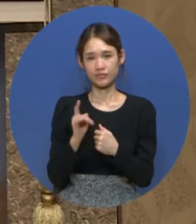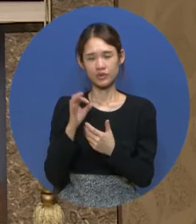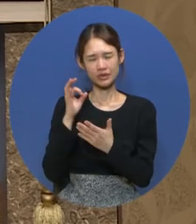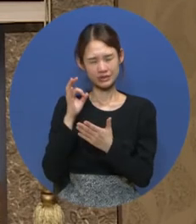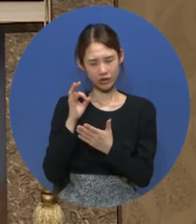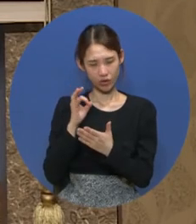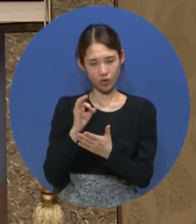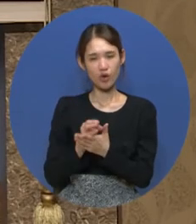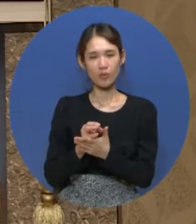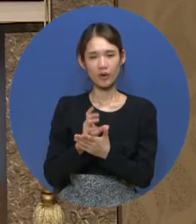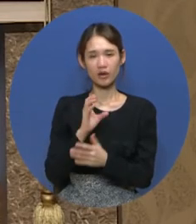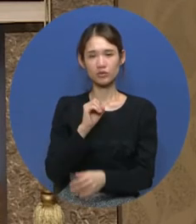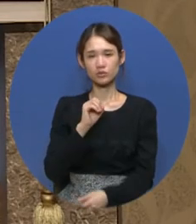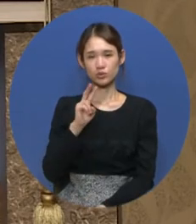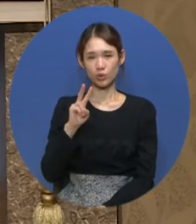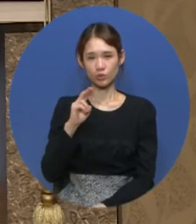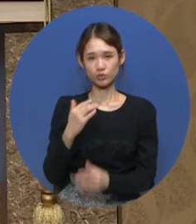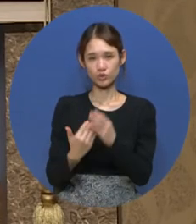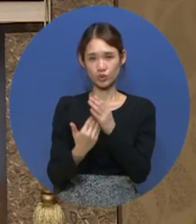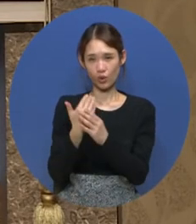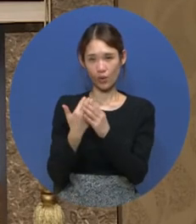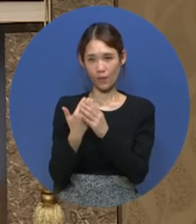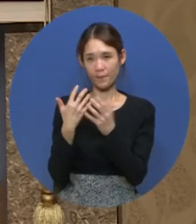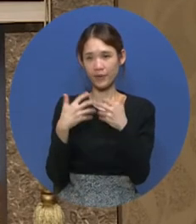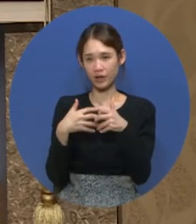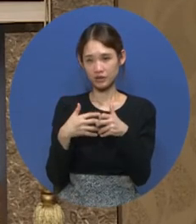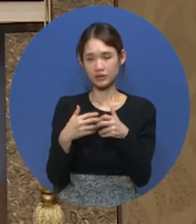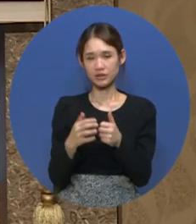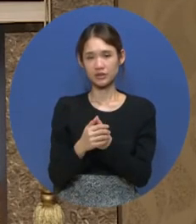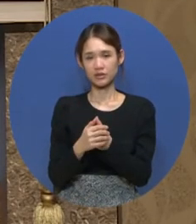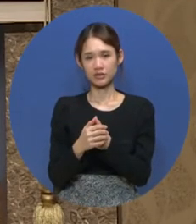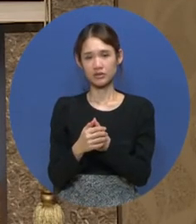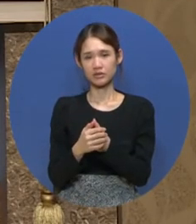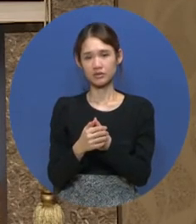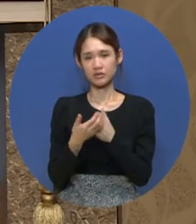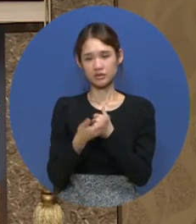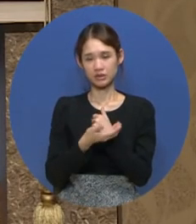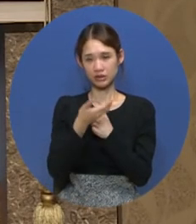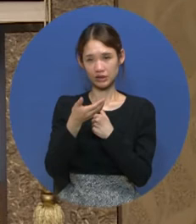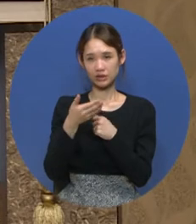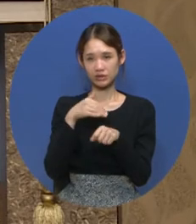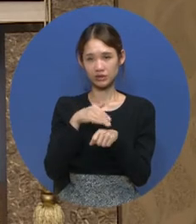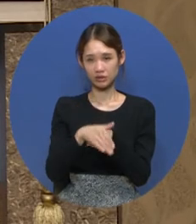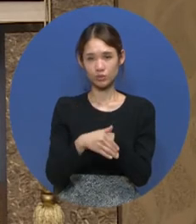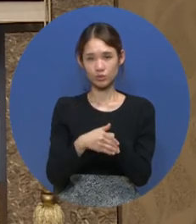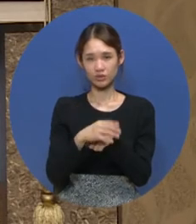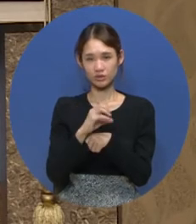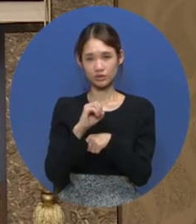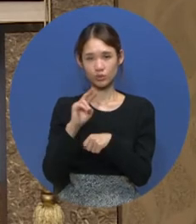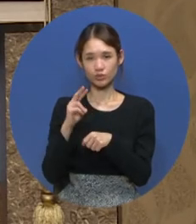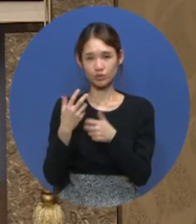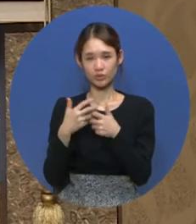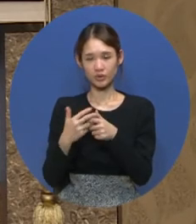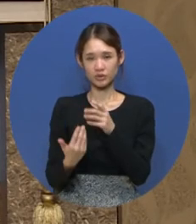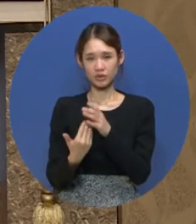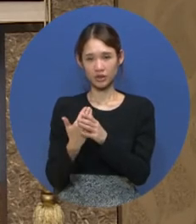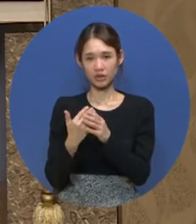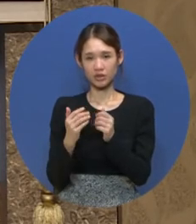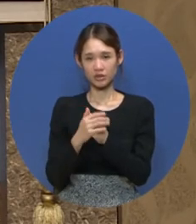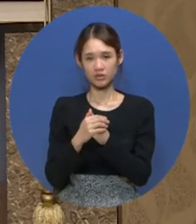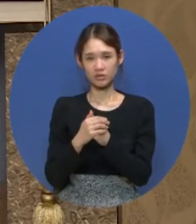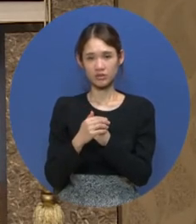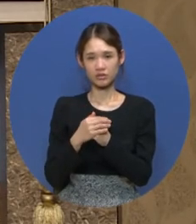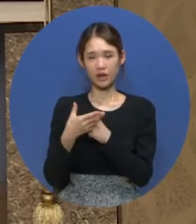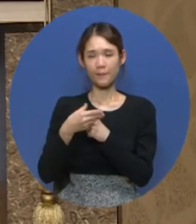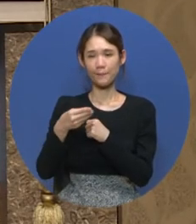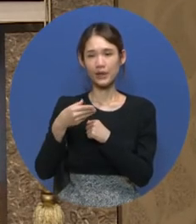저렴하게 하니까 아 그 이 산소발생기 나 그 이동영 산소발생기 같은거는 펜텔